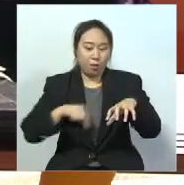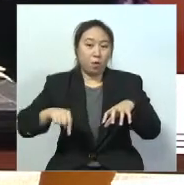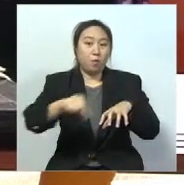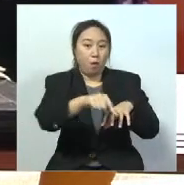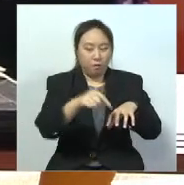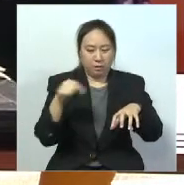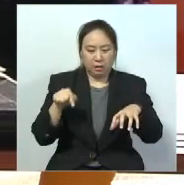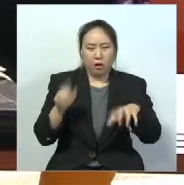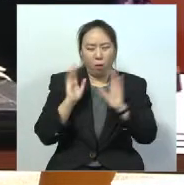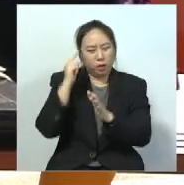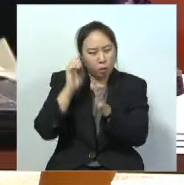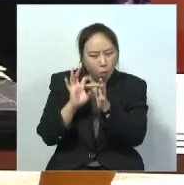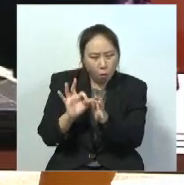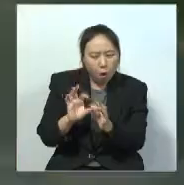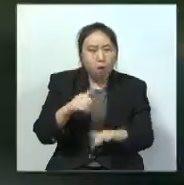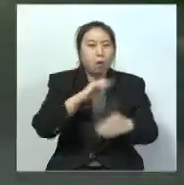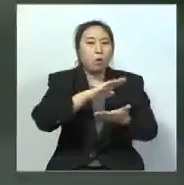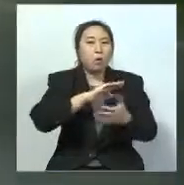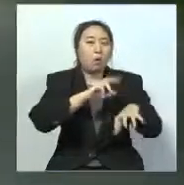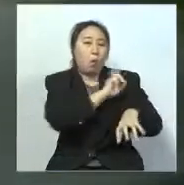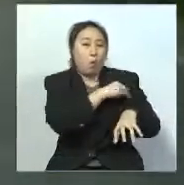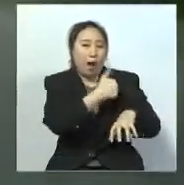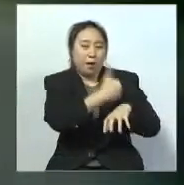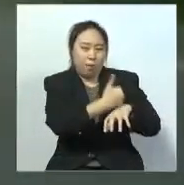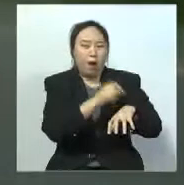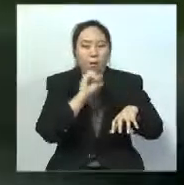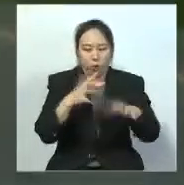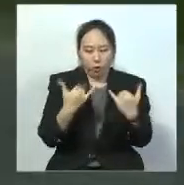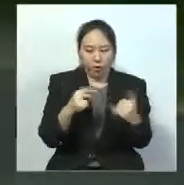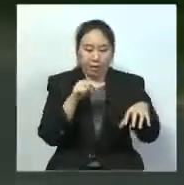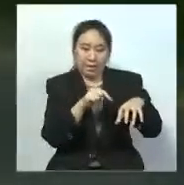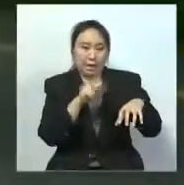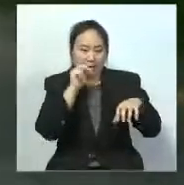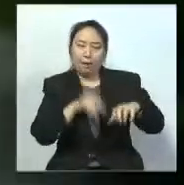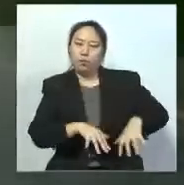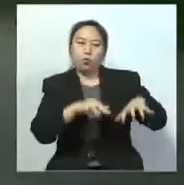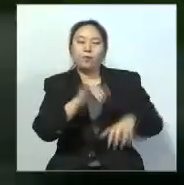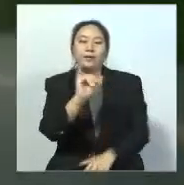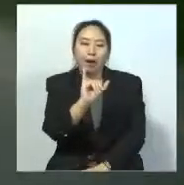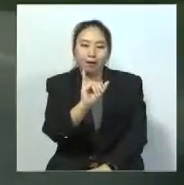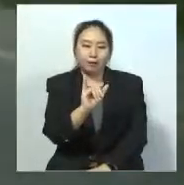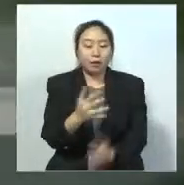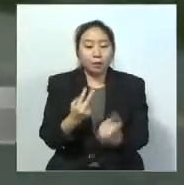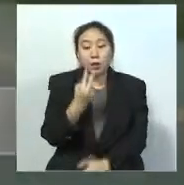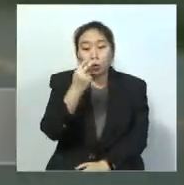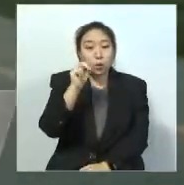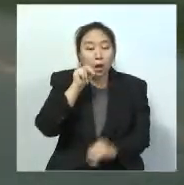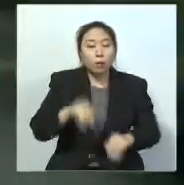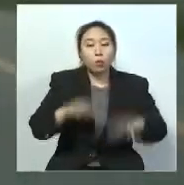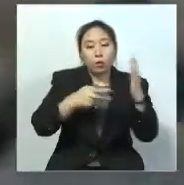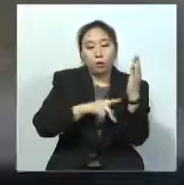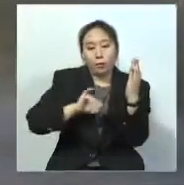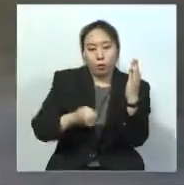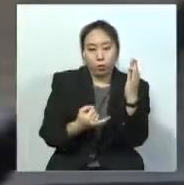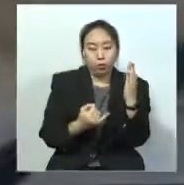ก็กังวลนะครับทางผอ.โรงพยาบาลบางสะพานก็บอกว่าตอนนี้น้ำยังไม่ท่วมนะครับเดี๋ยวเราจะไปดูสภาพพื้นที่น้ำท่วมที่เกิดขึ้นที่ประจวบคีรีขัน